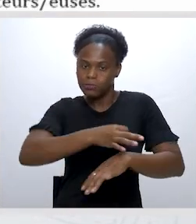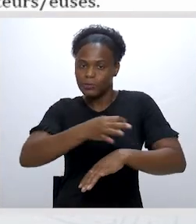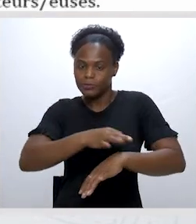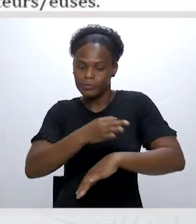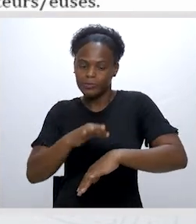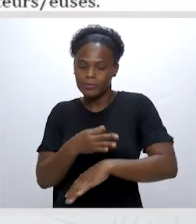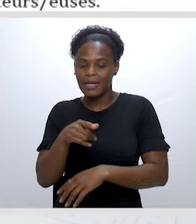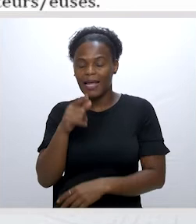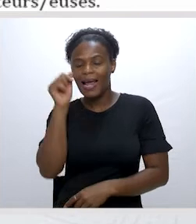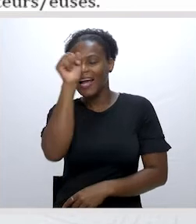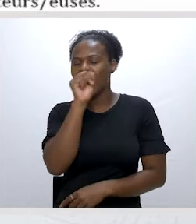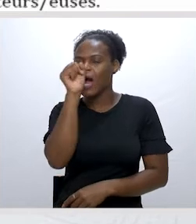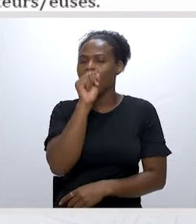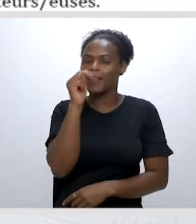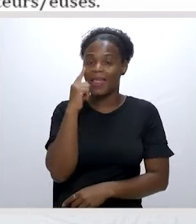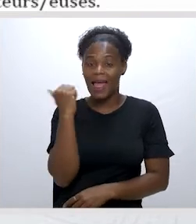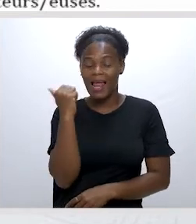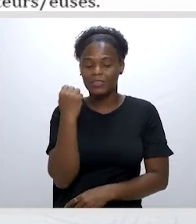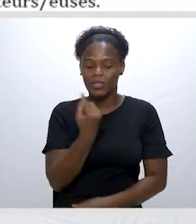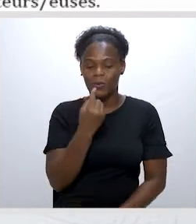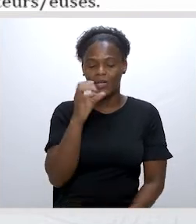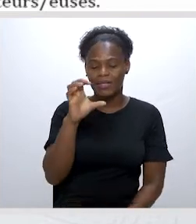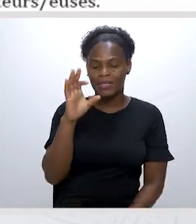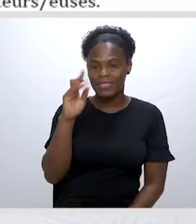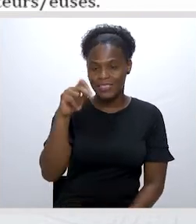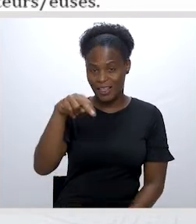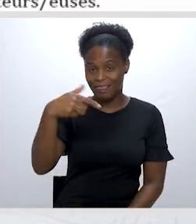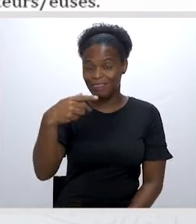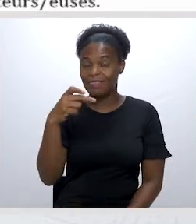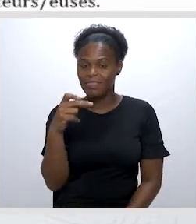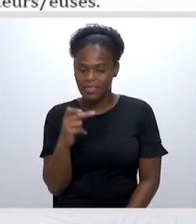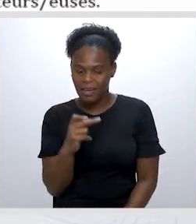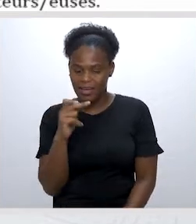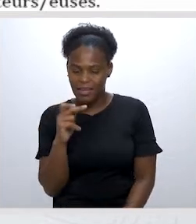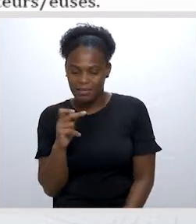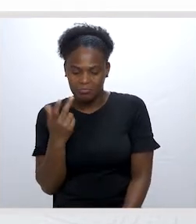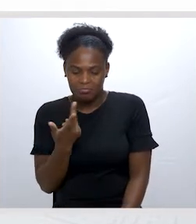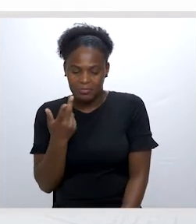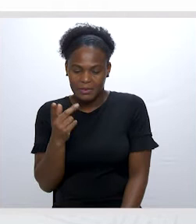chanteurs. Elles sont chanteuses. Répétez après moi.